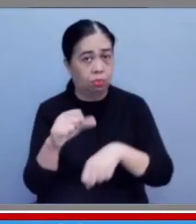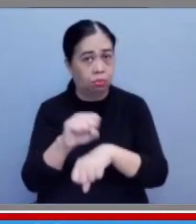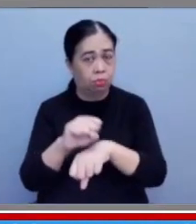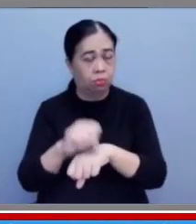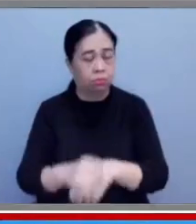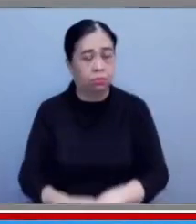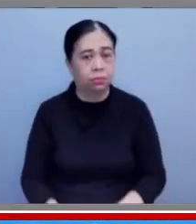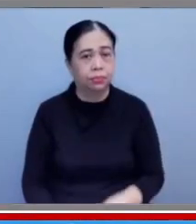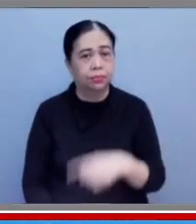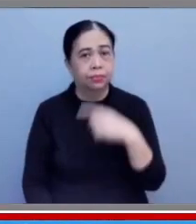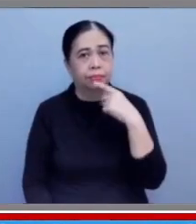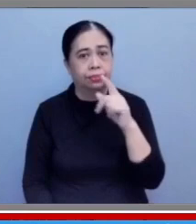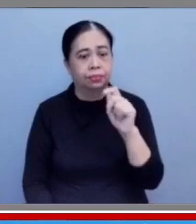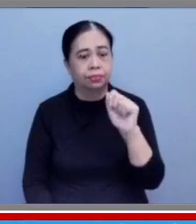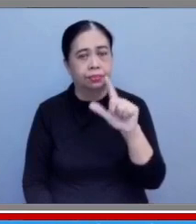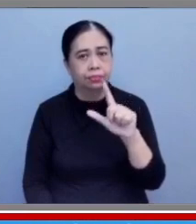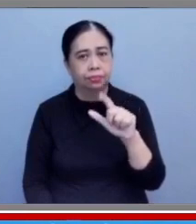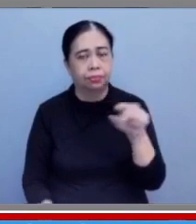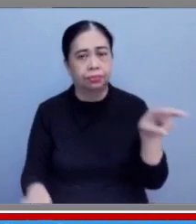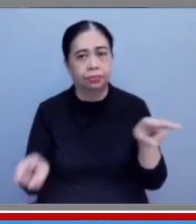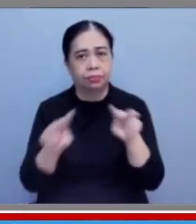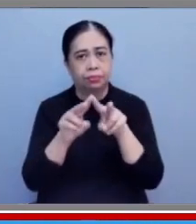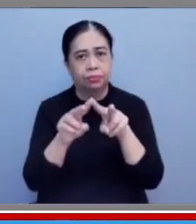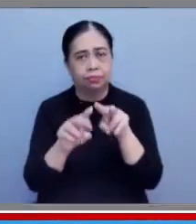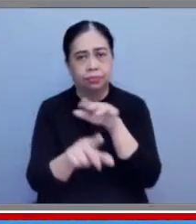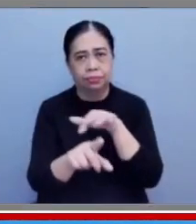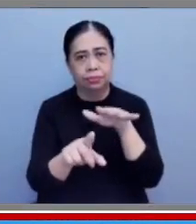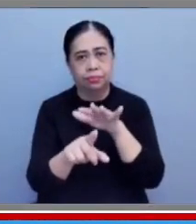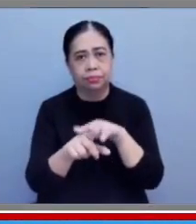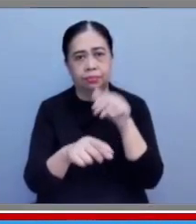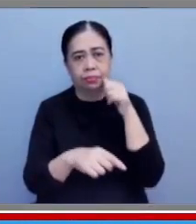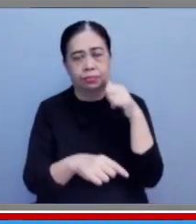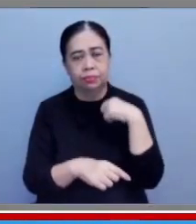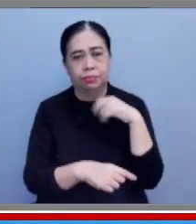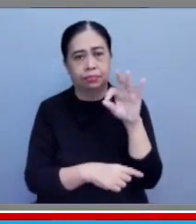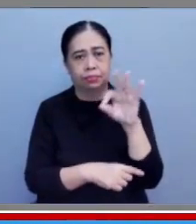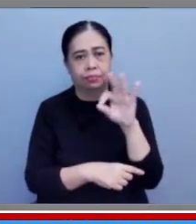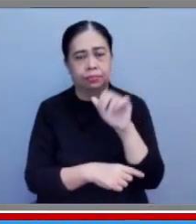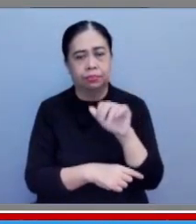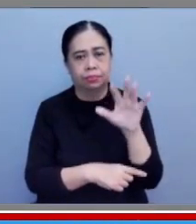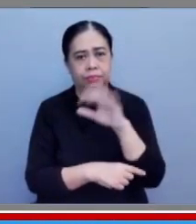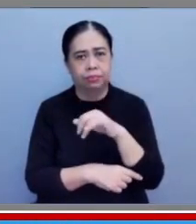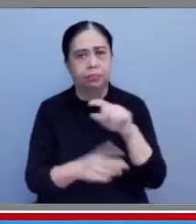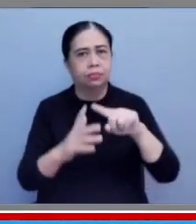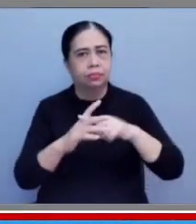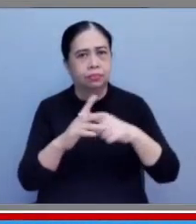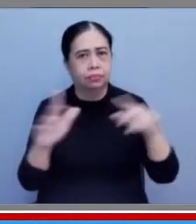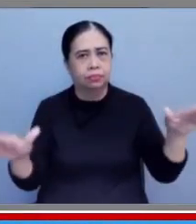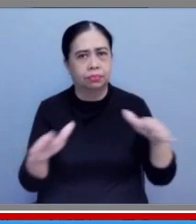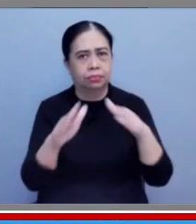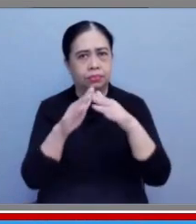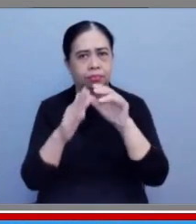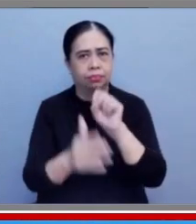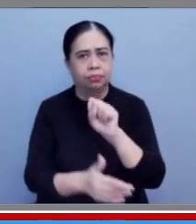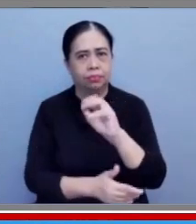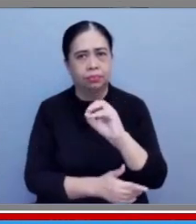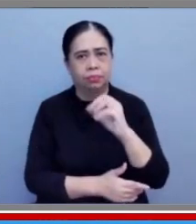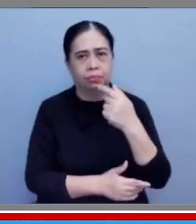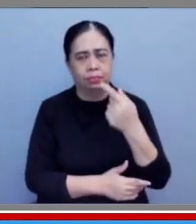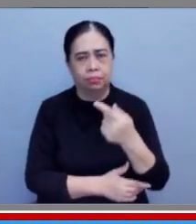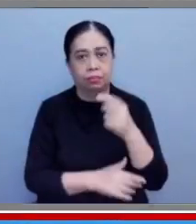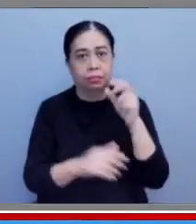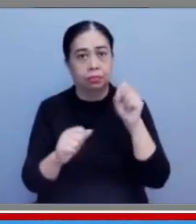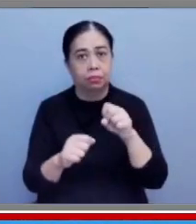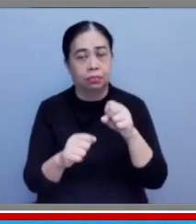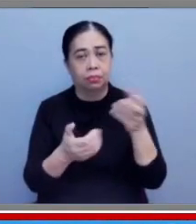volcano Observatory kahapon ng 9:00 ng umaga nagsimulang makaapekto ang volcanic smug ang volcanic smog ay maaring makapagdulot